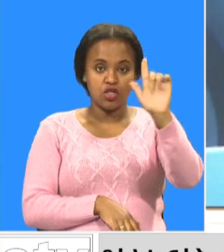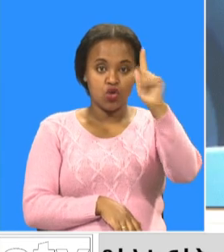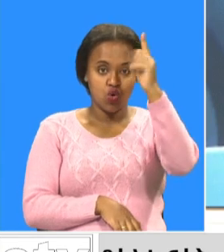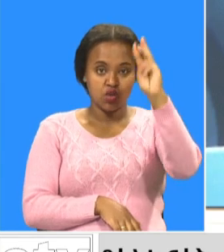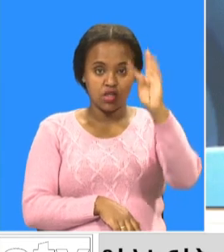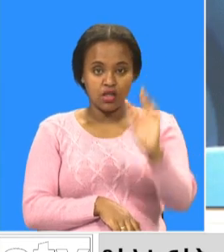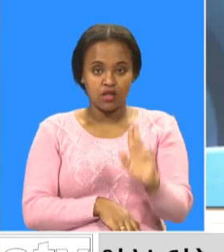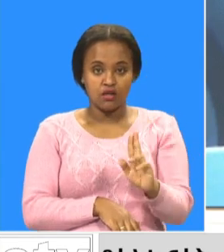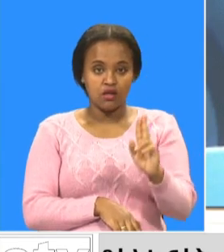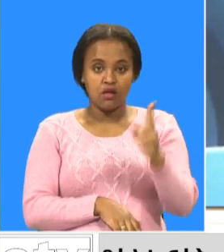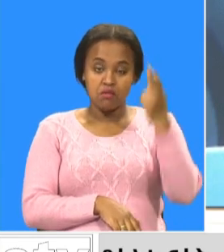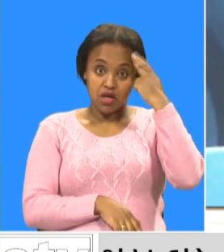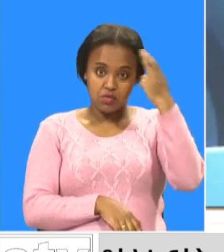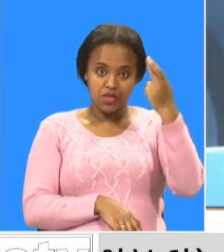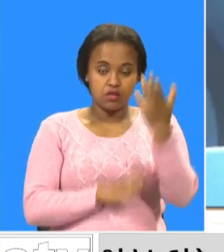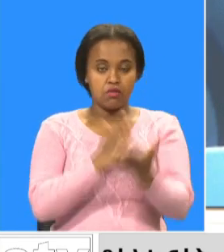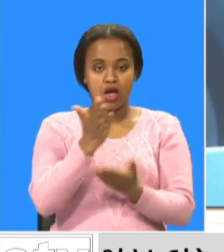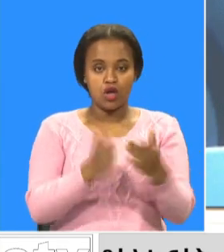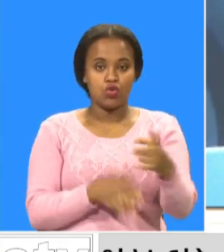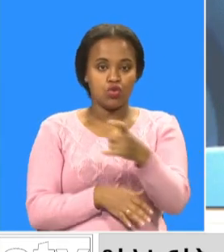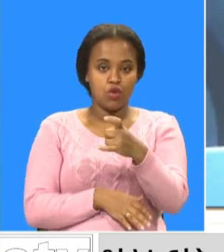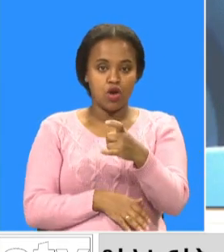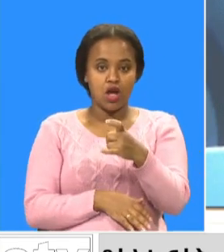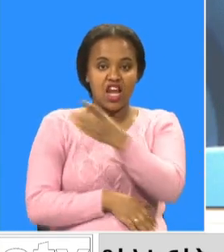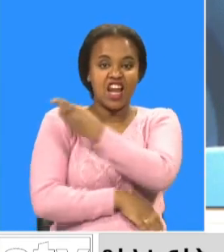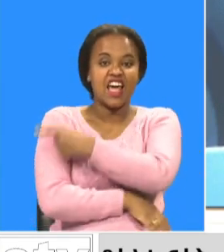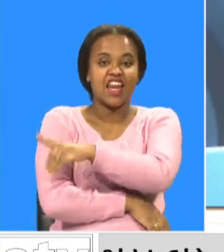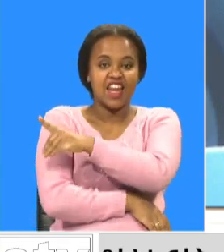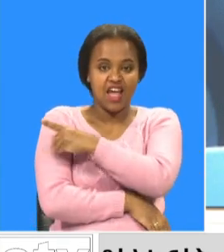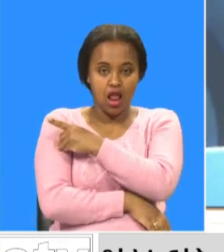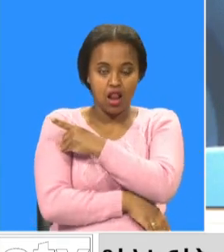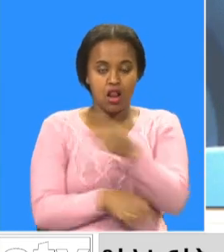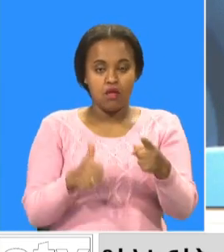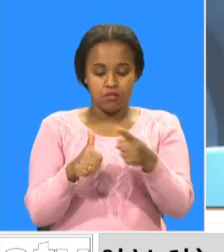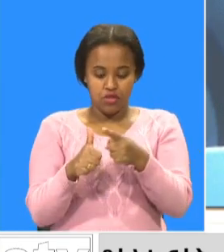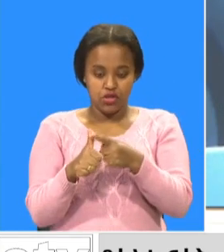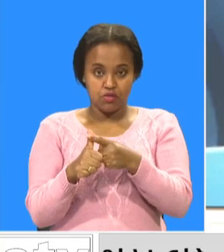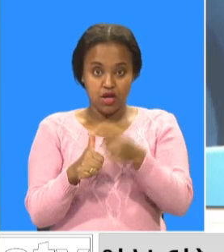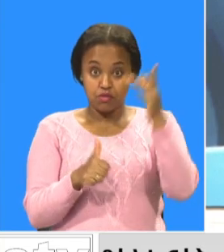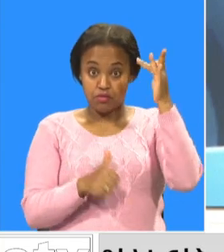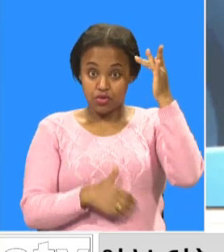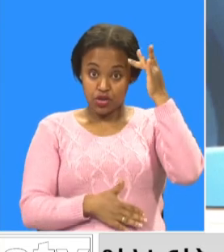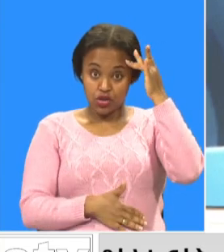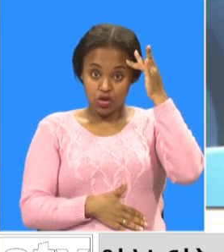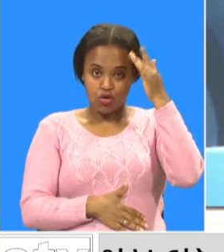የሚሆን ለክሊኒካል በሽታውን መጀመሪያ ከአውቆ